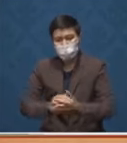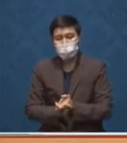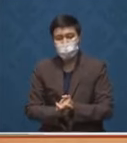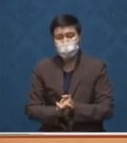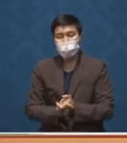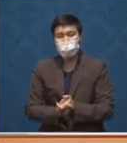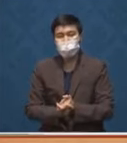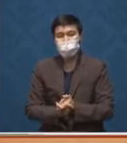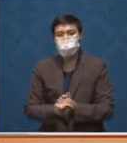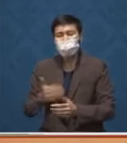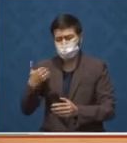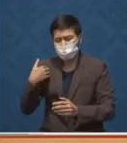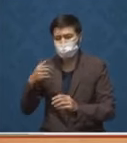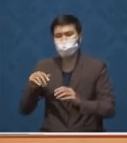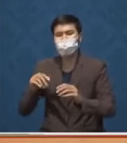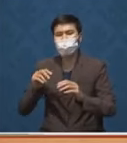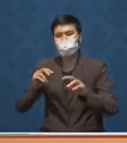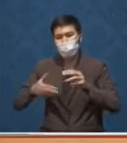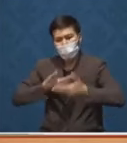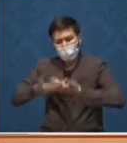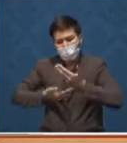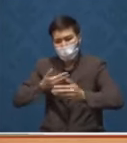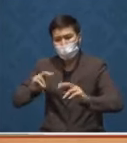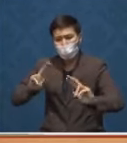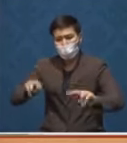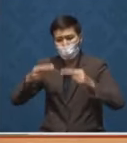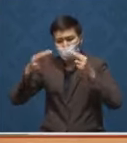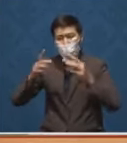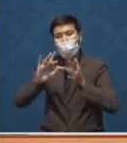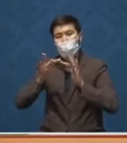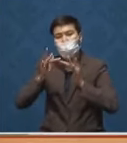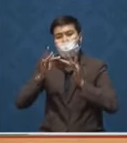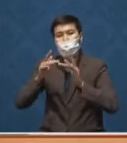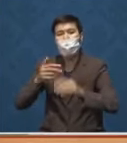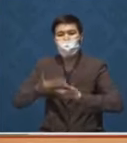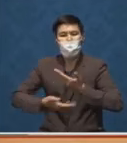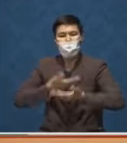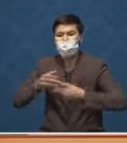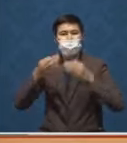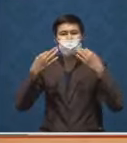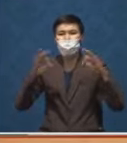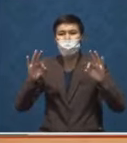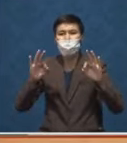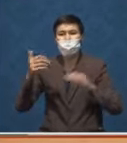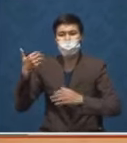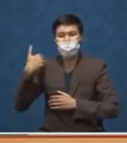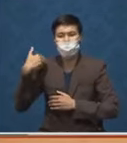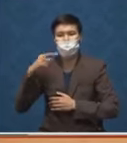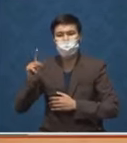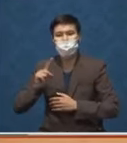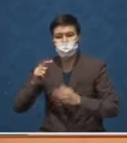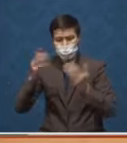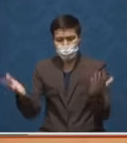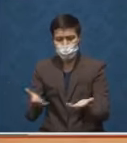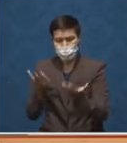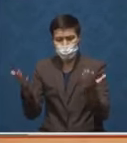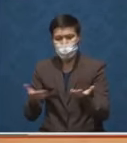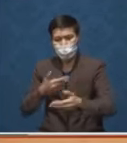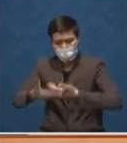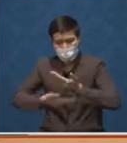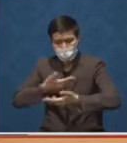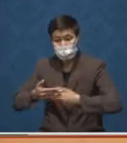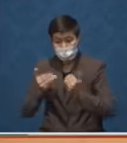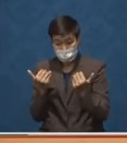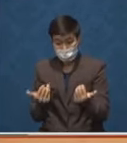านั้นมันมีเรื่องของออนไลน์นะซึ่งเรามีการเปิดให้กับมีการค้าอย่างเสรีนะครับมีการลดราคามีการส่งเสริมการขายซึ่งปัจจุบันเนี่ยก็